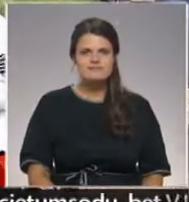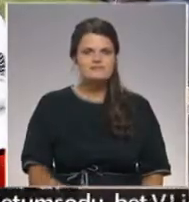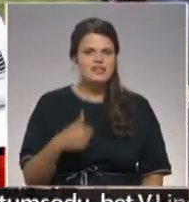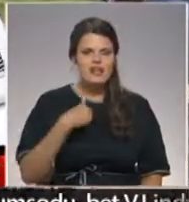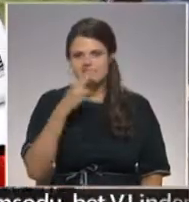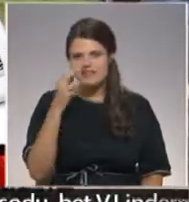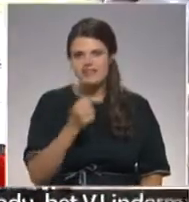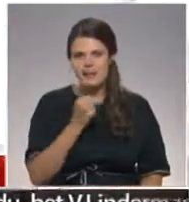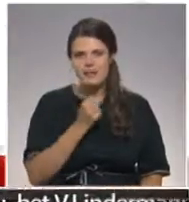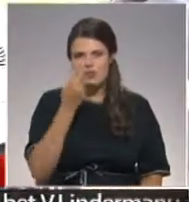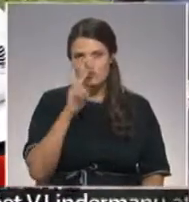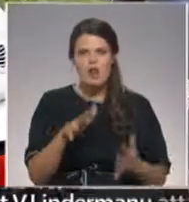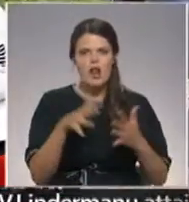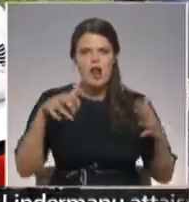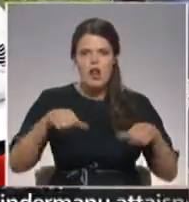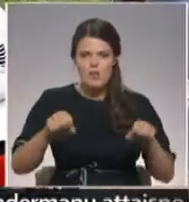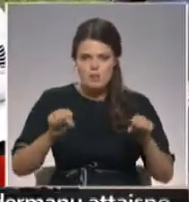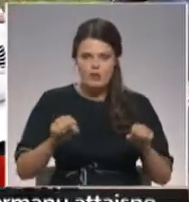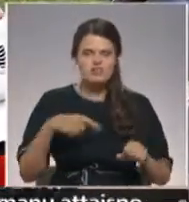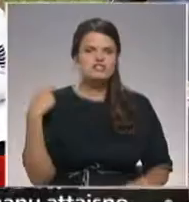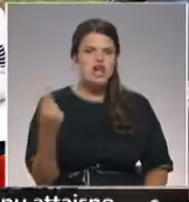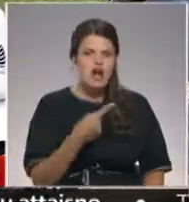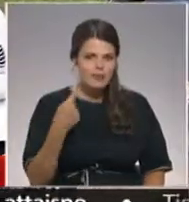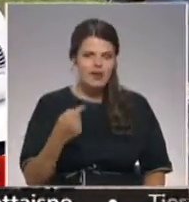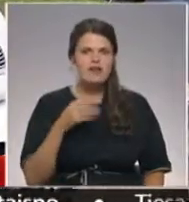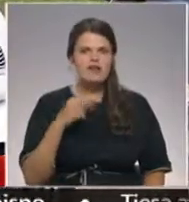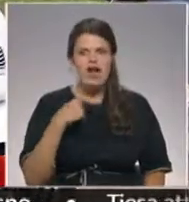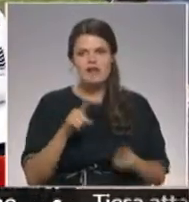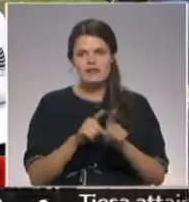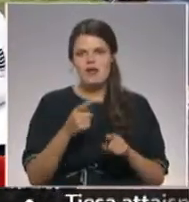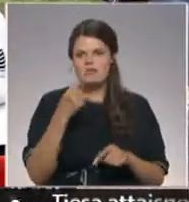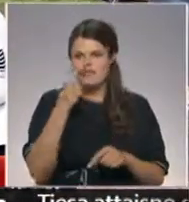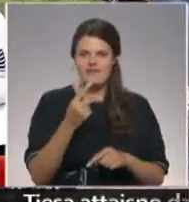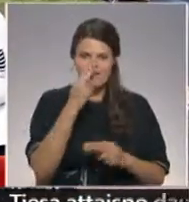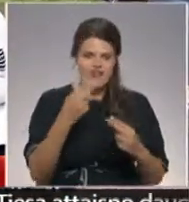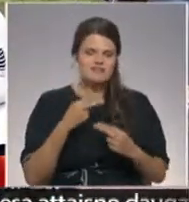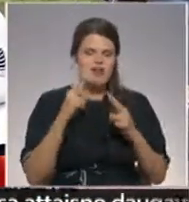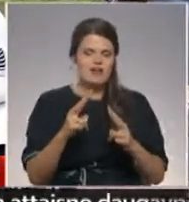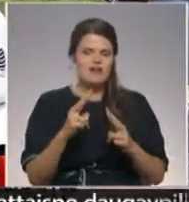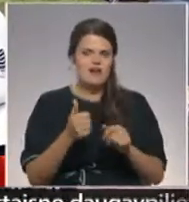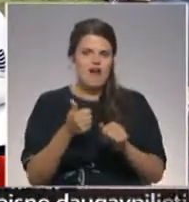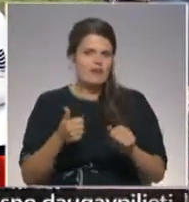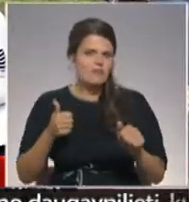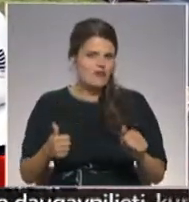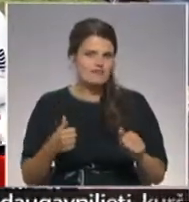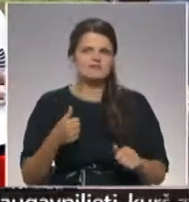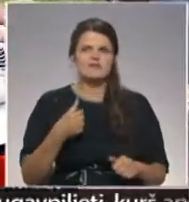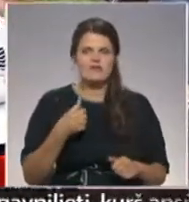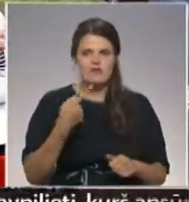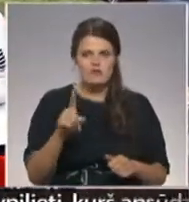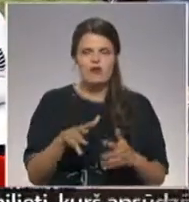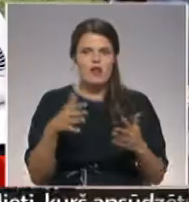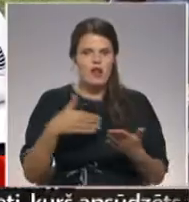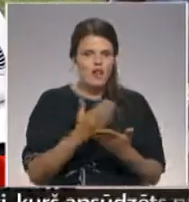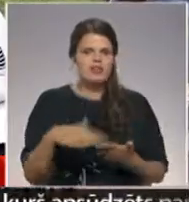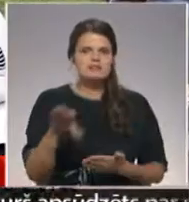Es nebaidos no lielajiem motocikliem apkārt, un arī uz mani neviens neskatās kā uz atpalicēju. Jo